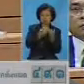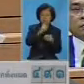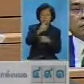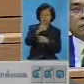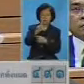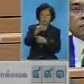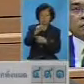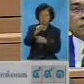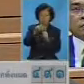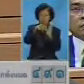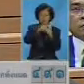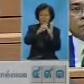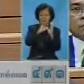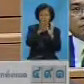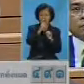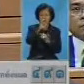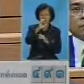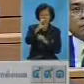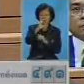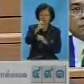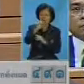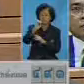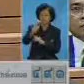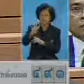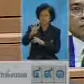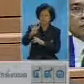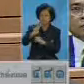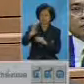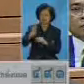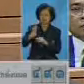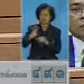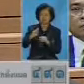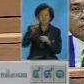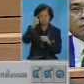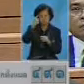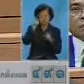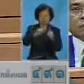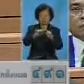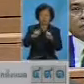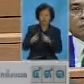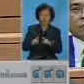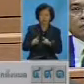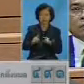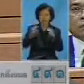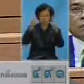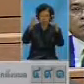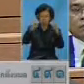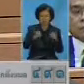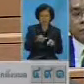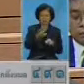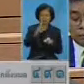ไป104บาท2กรอบความคิดนี้มีความแตกต่างแล้วนั่นถือว่ารัฐมนตรีณั